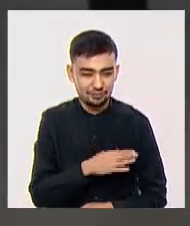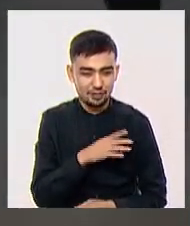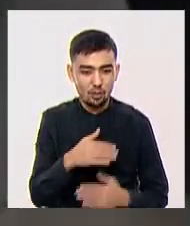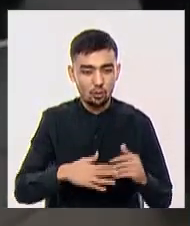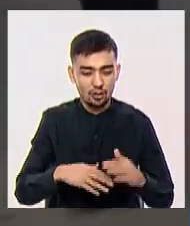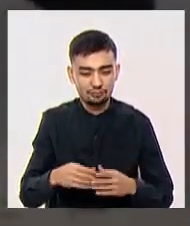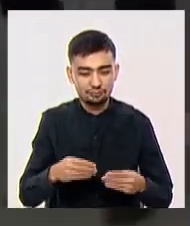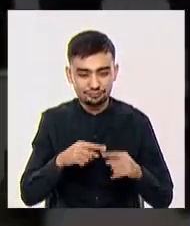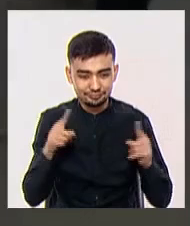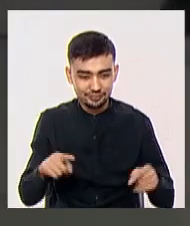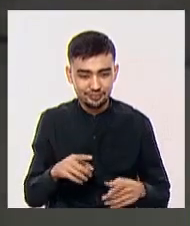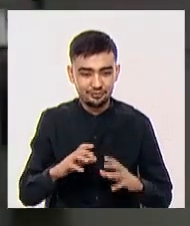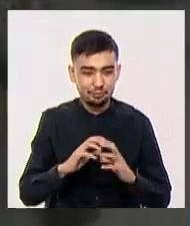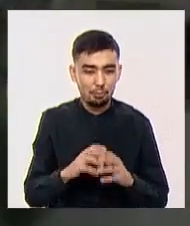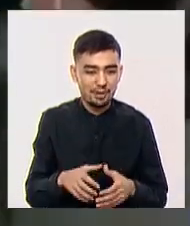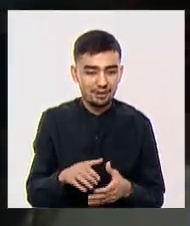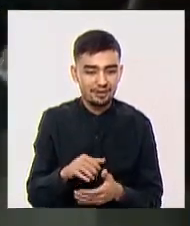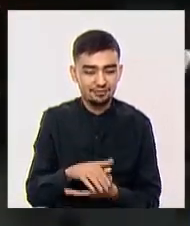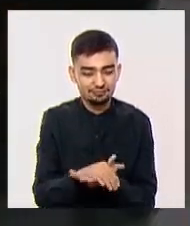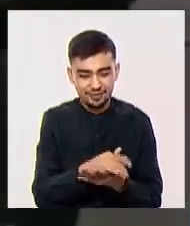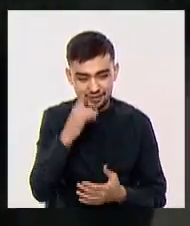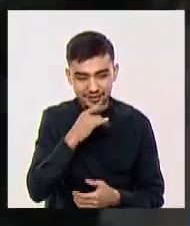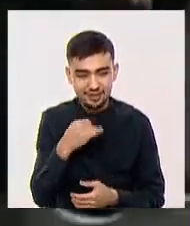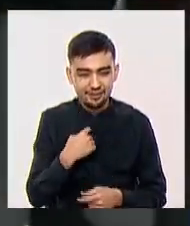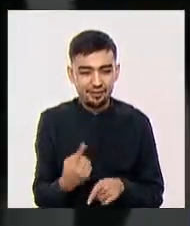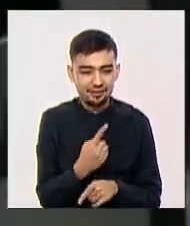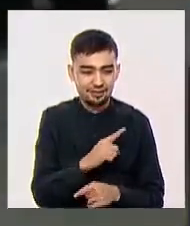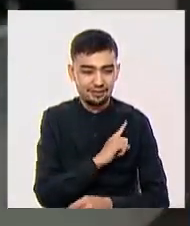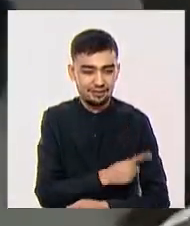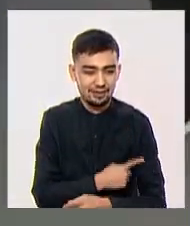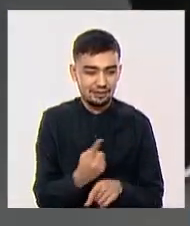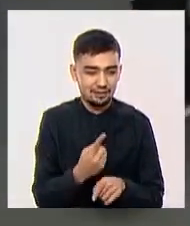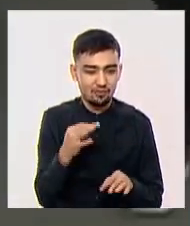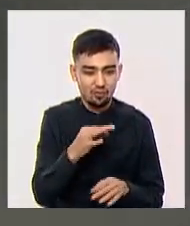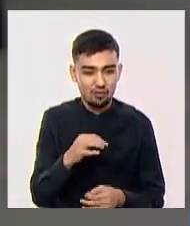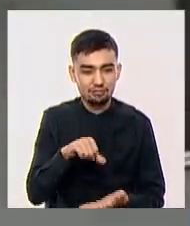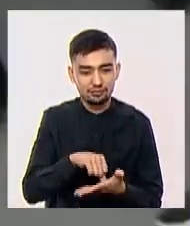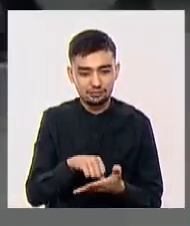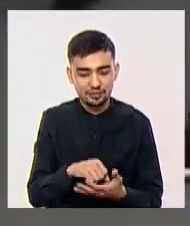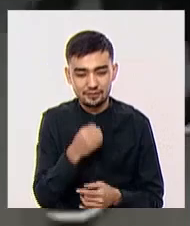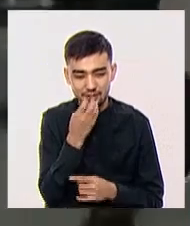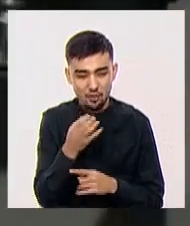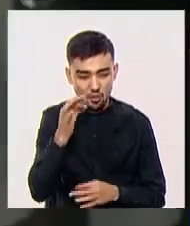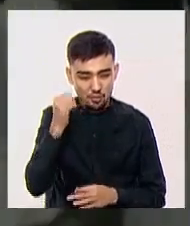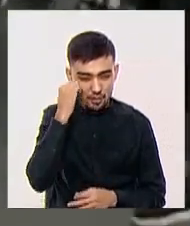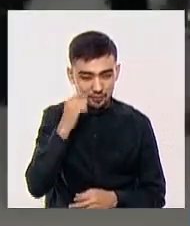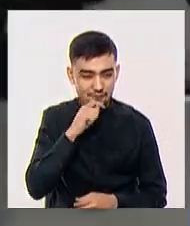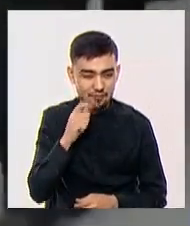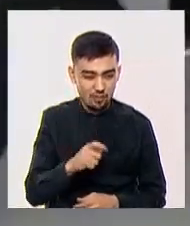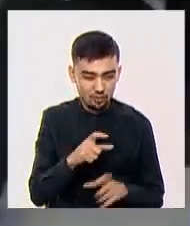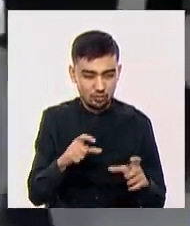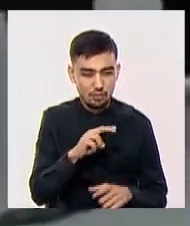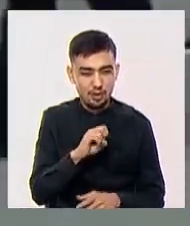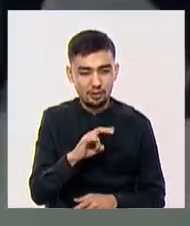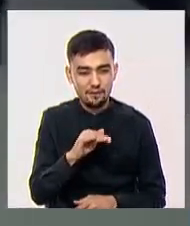несли плакаты «За мирный Казахстан» и «Наша сила в единстве». В конце участники шествия возложили цветы к памятнику